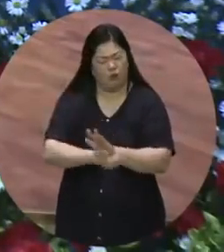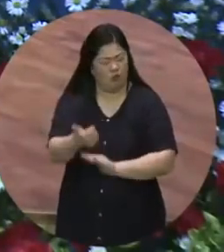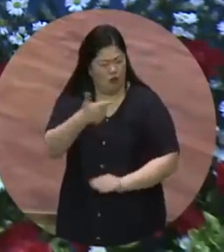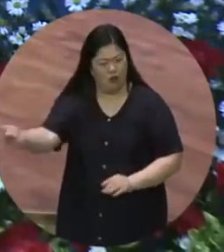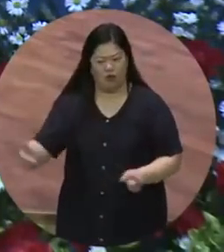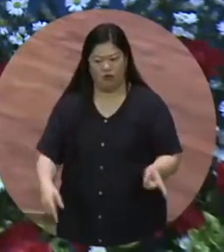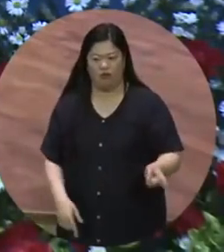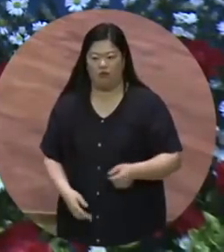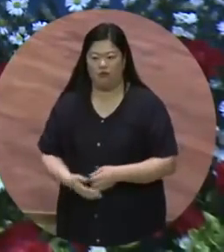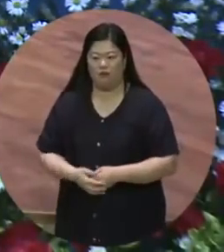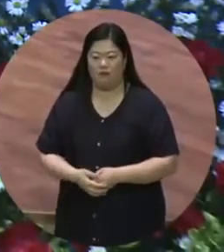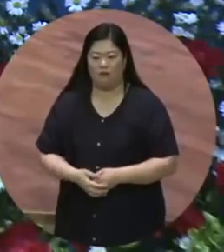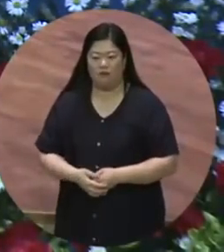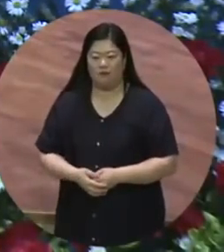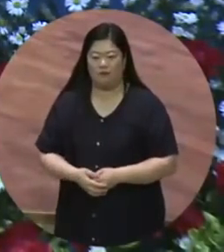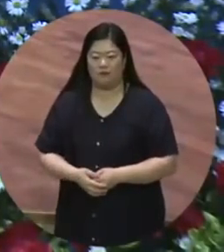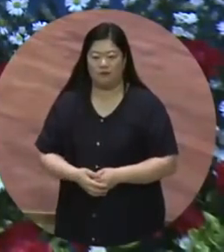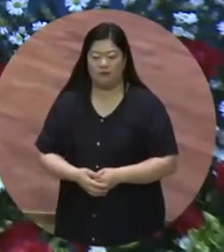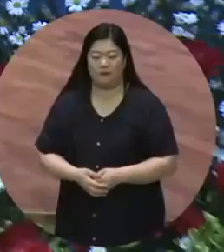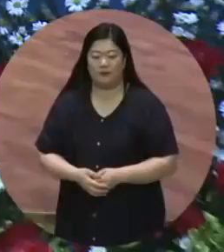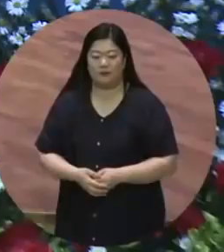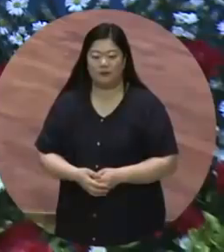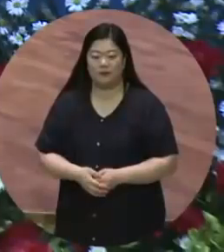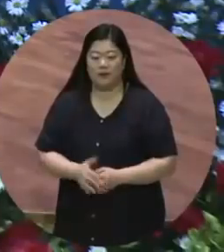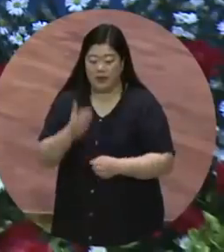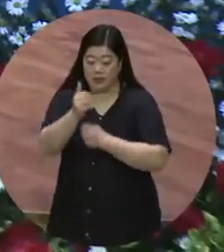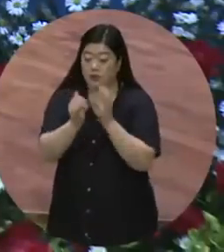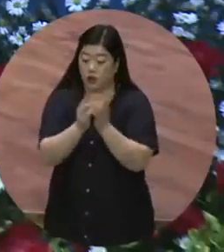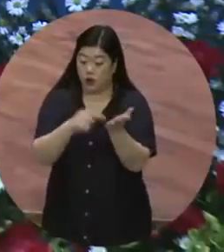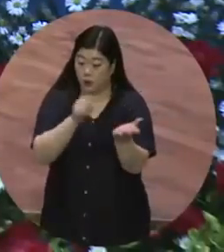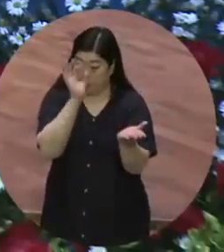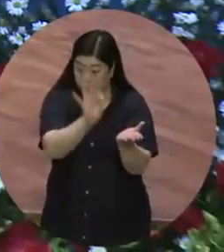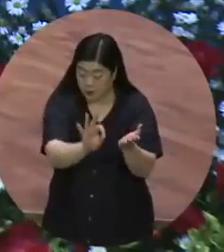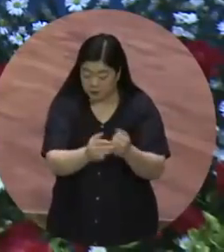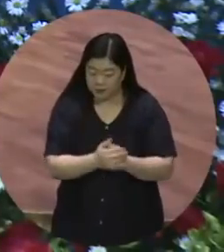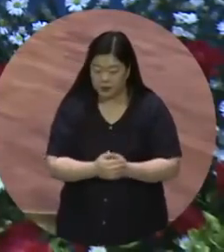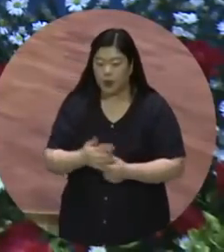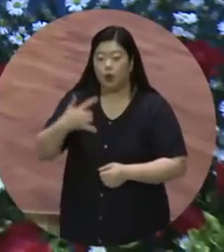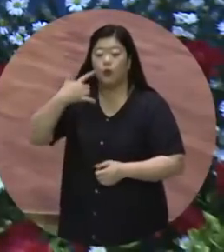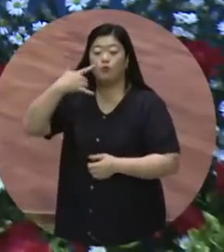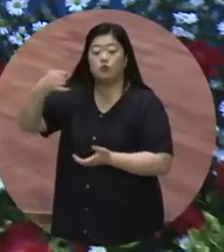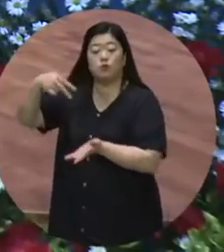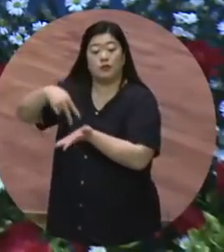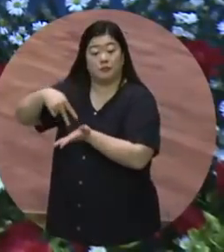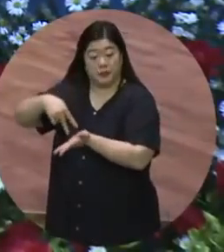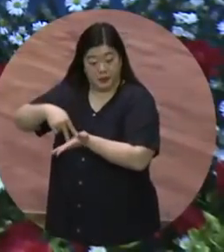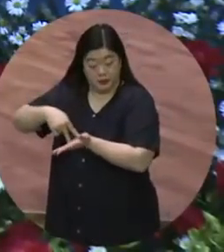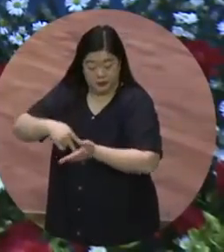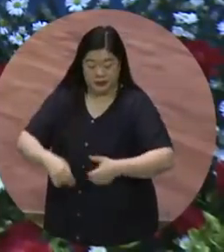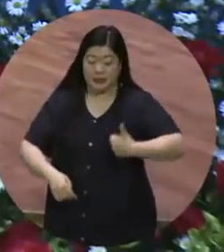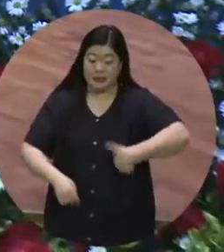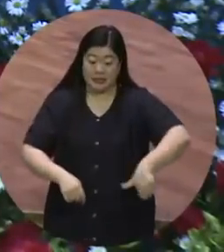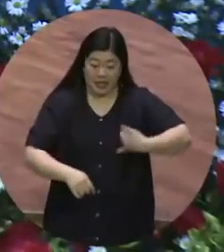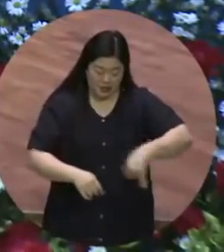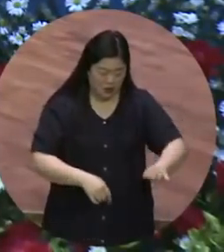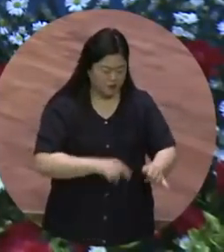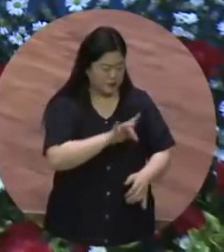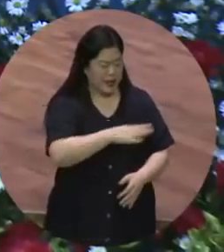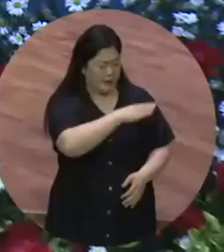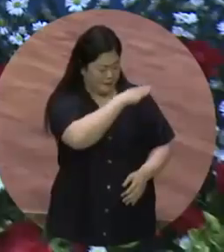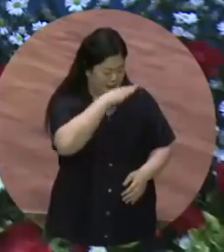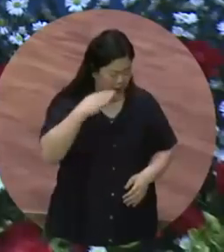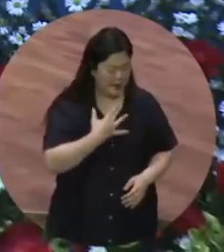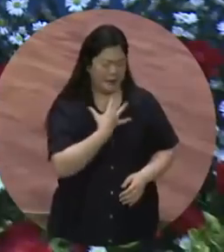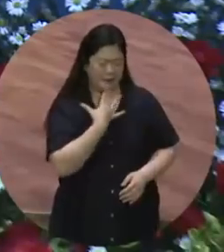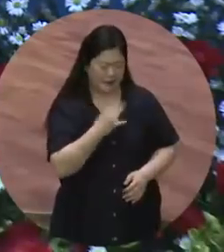잠언 22장 6절에 보면 마땅히 행할 길을 아이들에게 가르치라. 그리하면 늙어도 그것을 떠나지